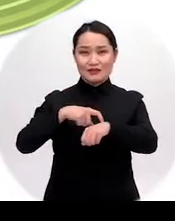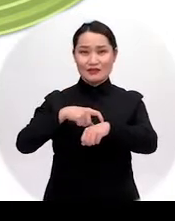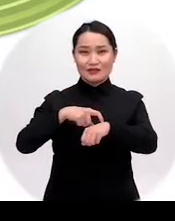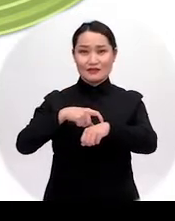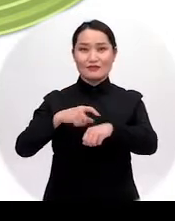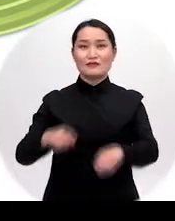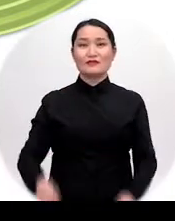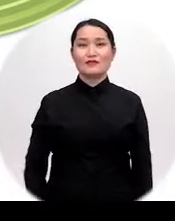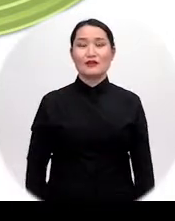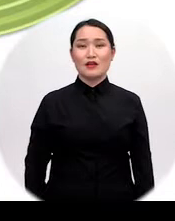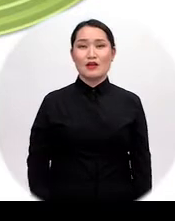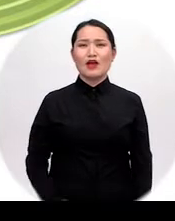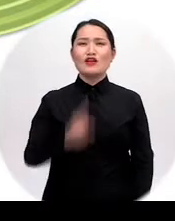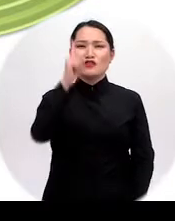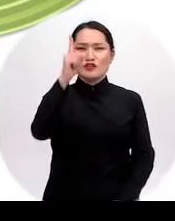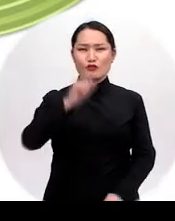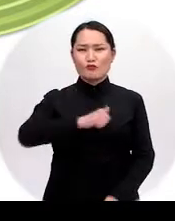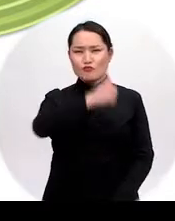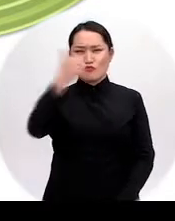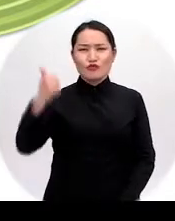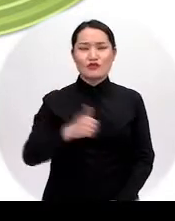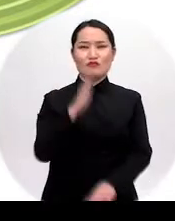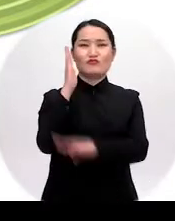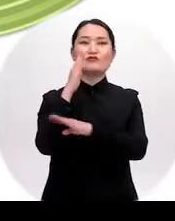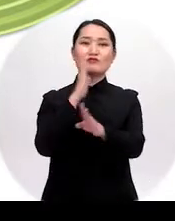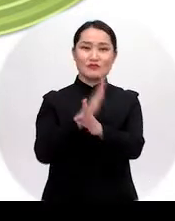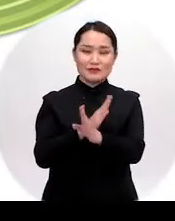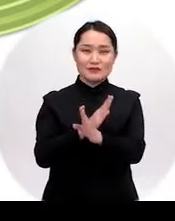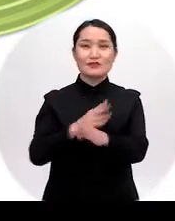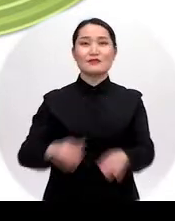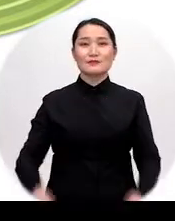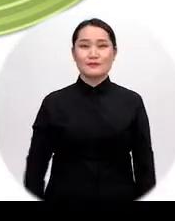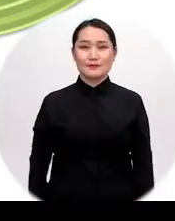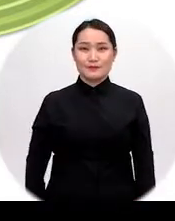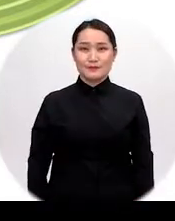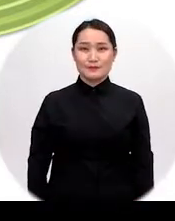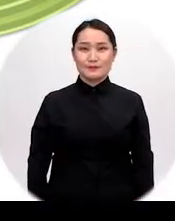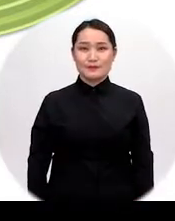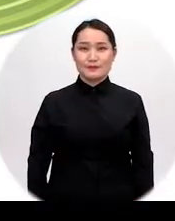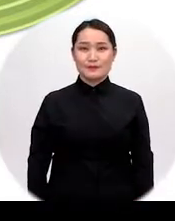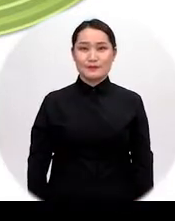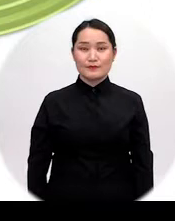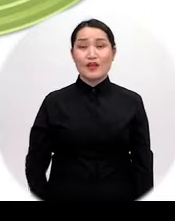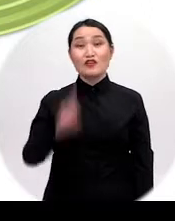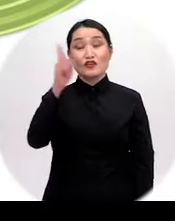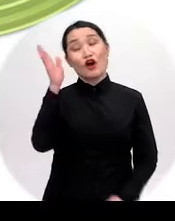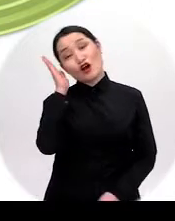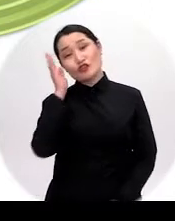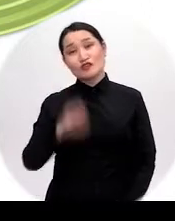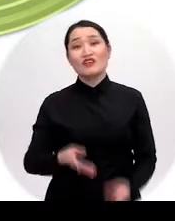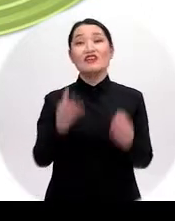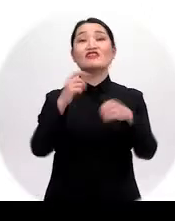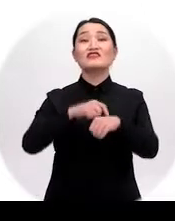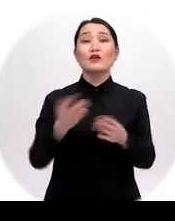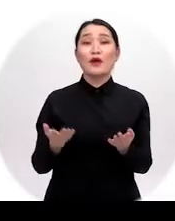гээд нэг бүтэн өдөр өнгөрдөг бах нь байна. Тэгэхээр хүүхдүүдээ нэг хоногт хэдэн цаг байдаг бах